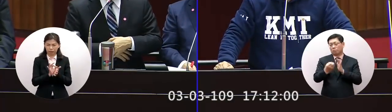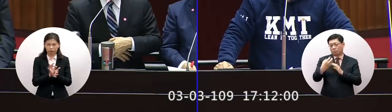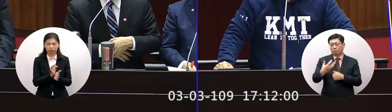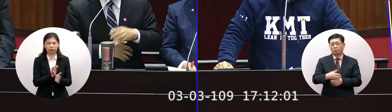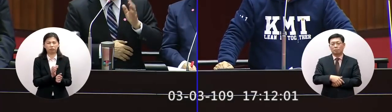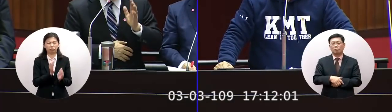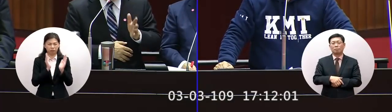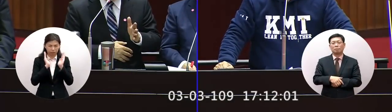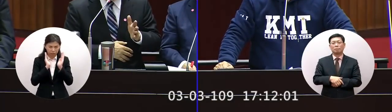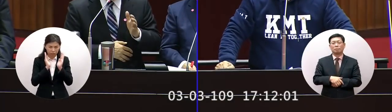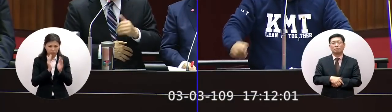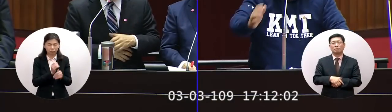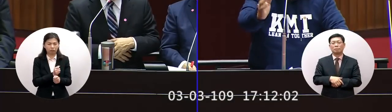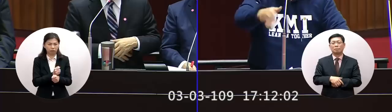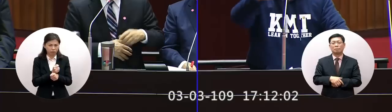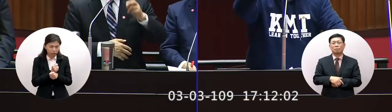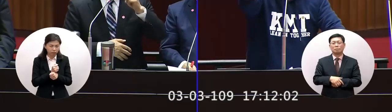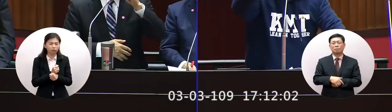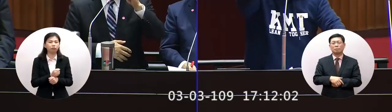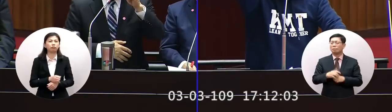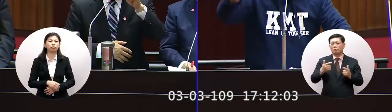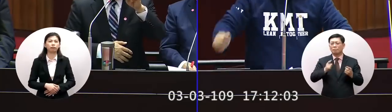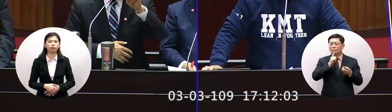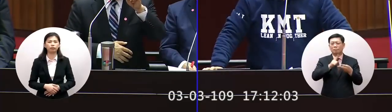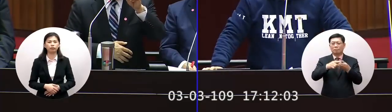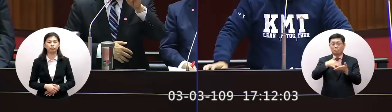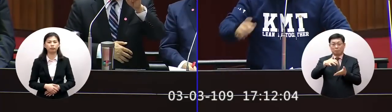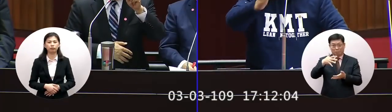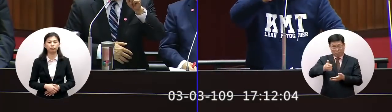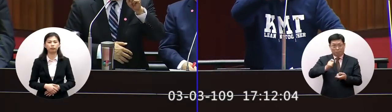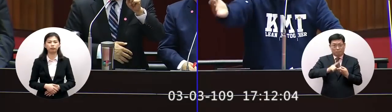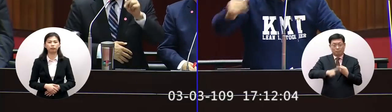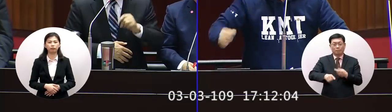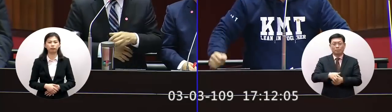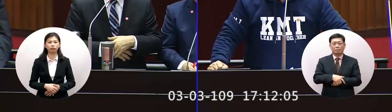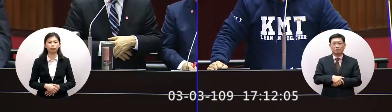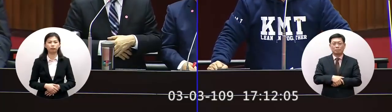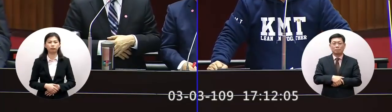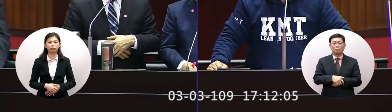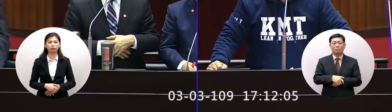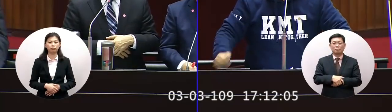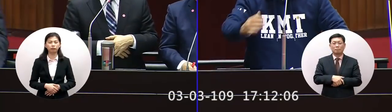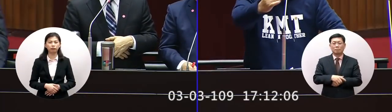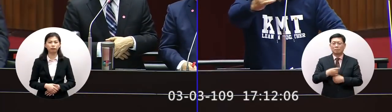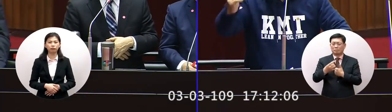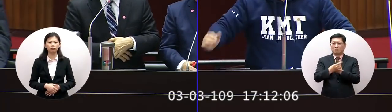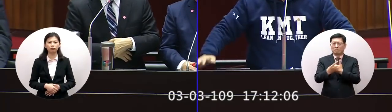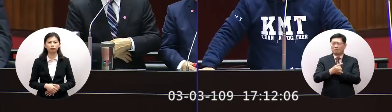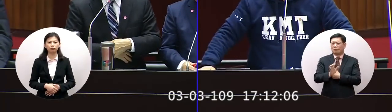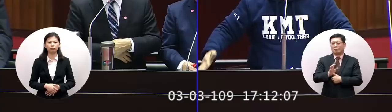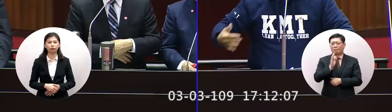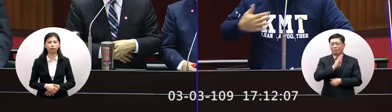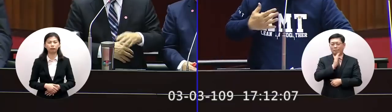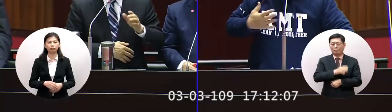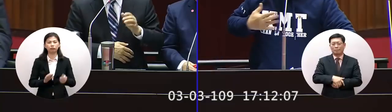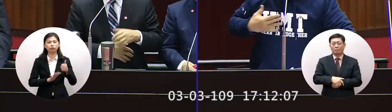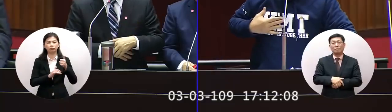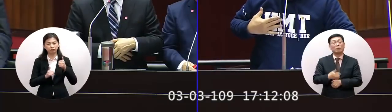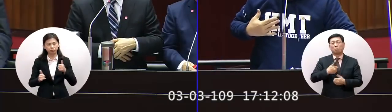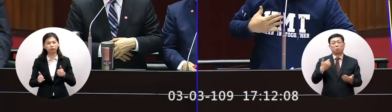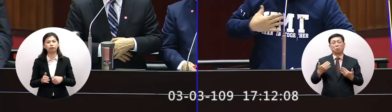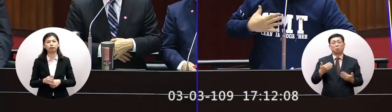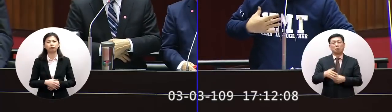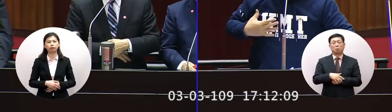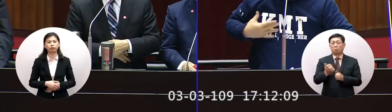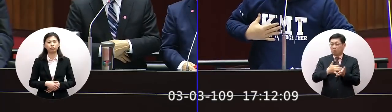讲啊。 我也真慎重来处理。 你主席就爱是不是啦？你放着外面人来骗家打公家啦。我很清